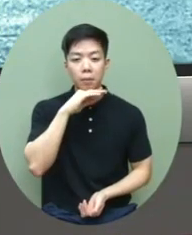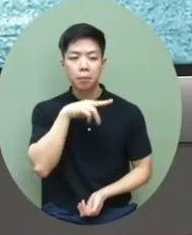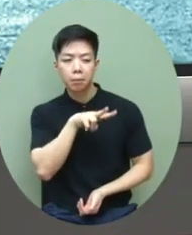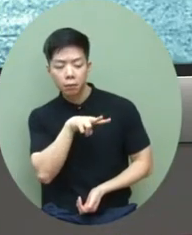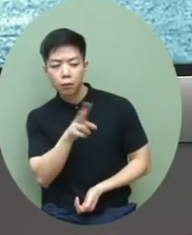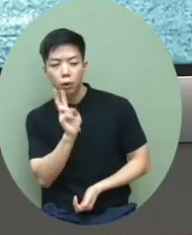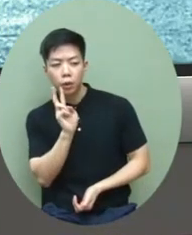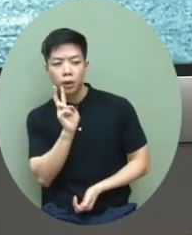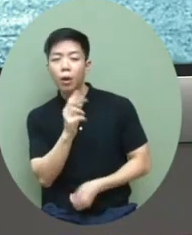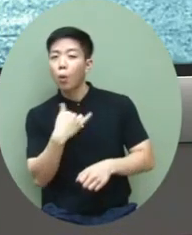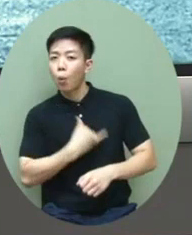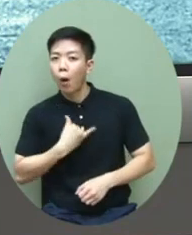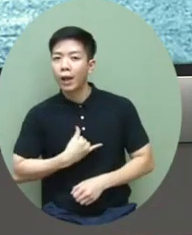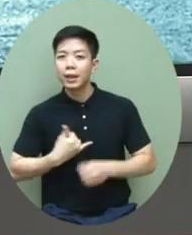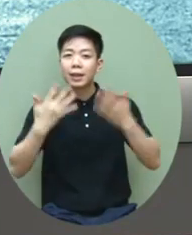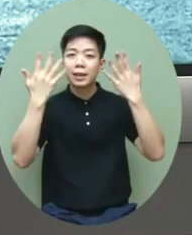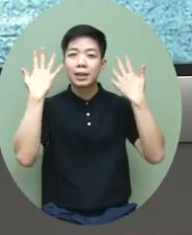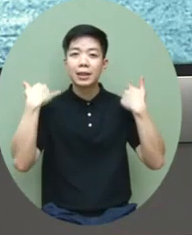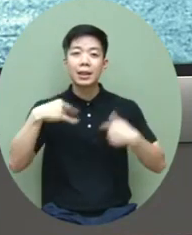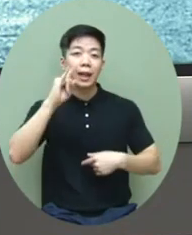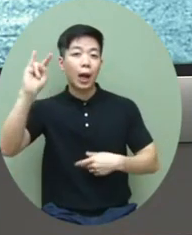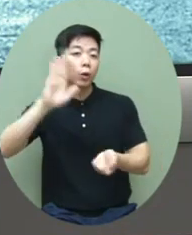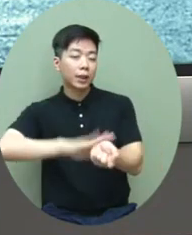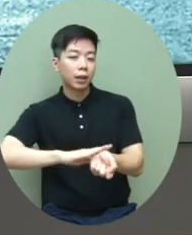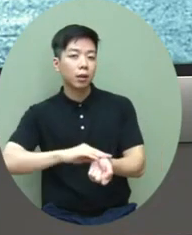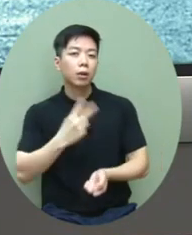嘅思考症嘅病徵咧，記緊，即刻帶佢去